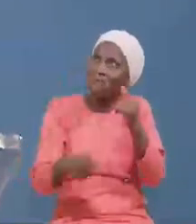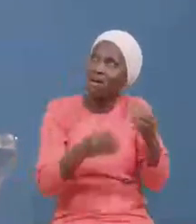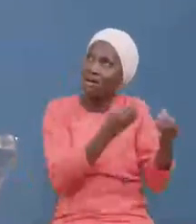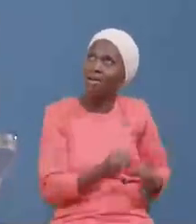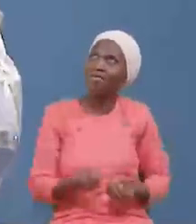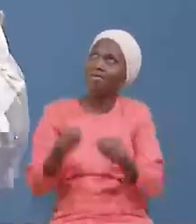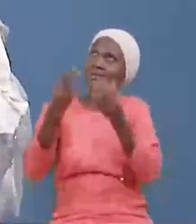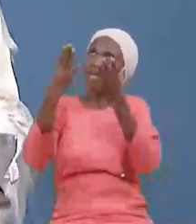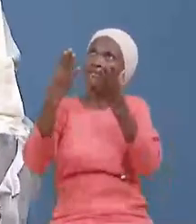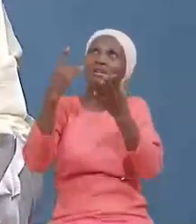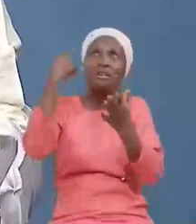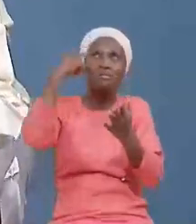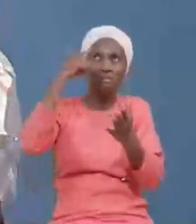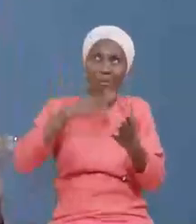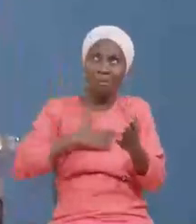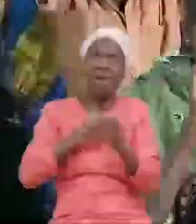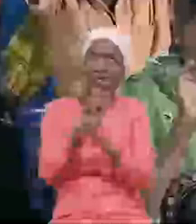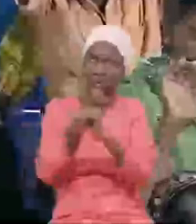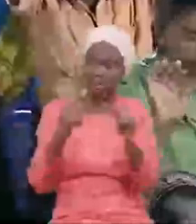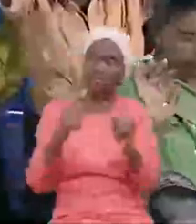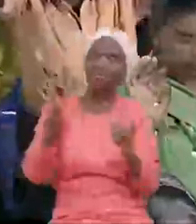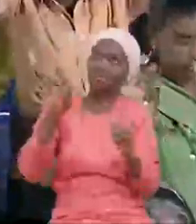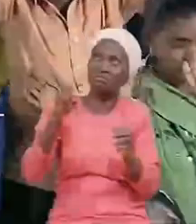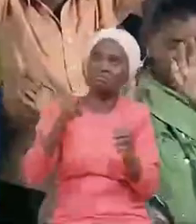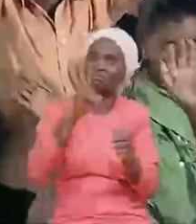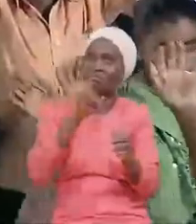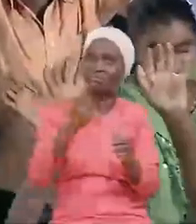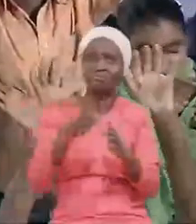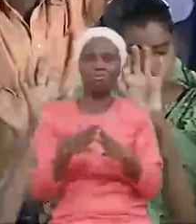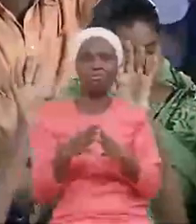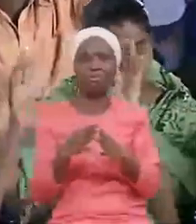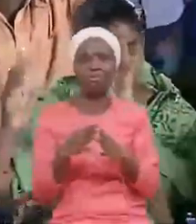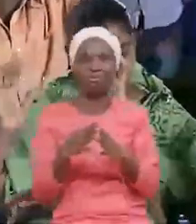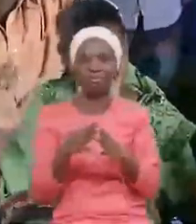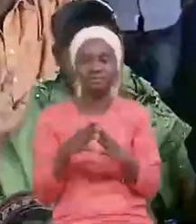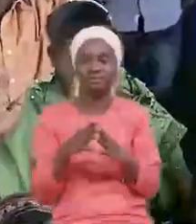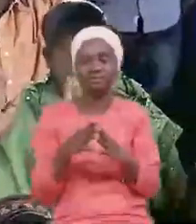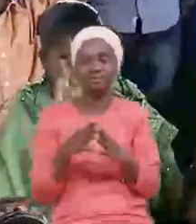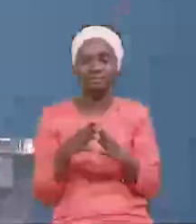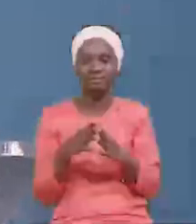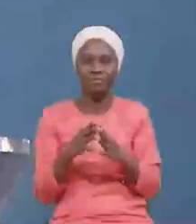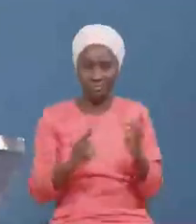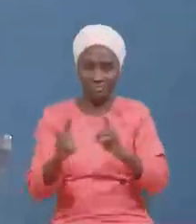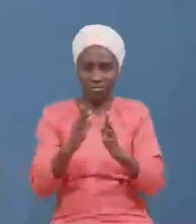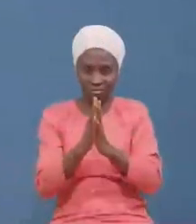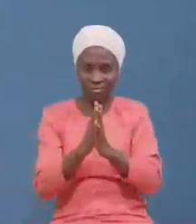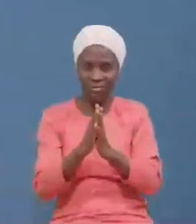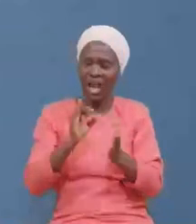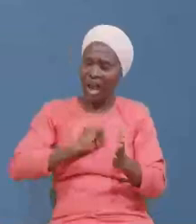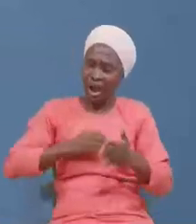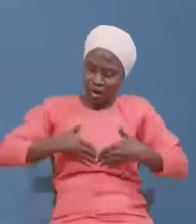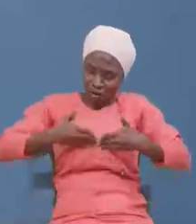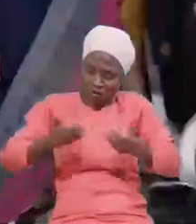que Jésus a fait le sacrifice final pour mon salut. Je confesse de ma